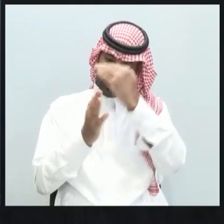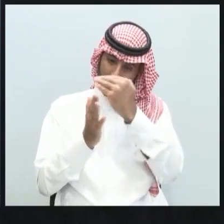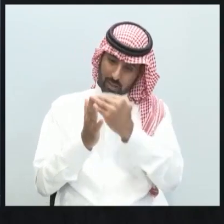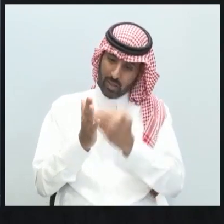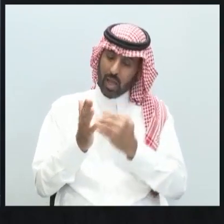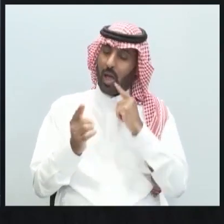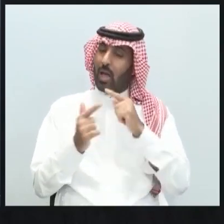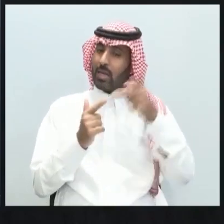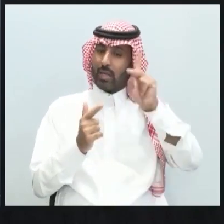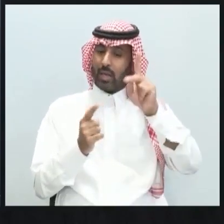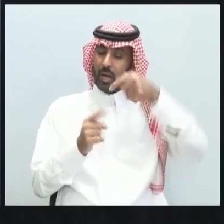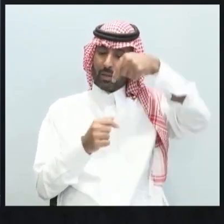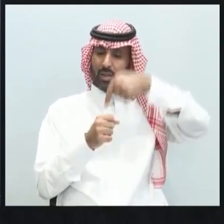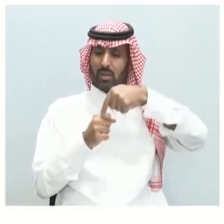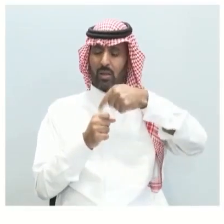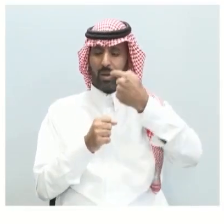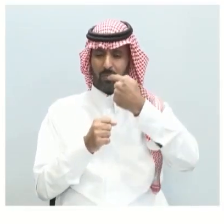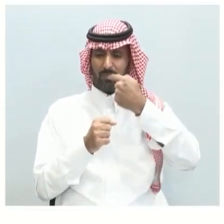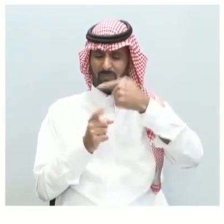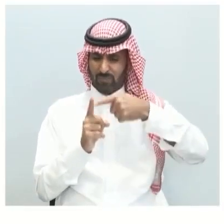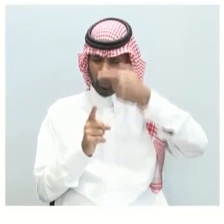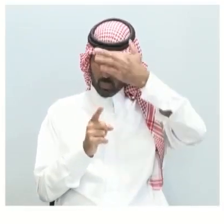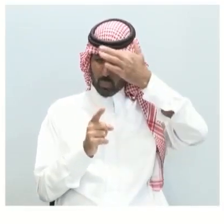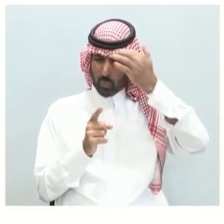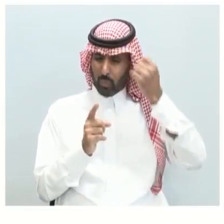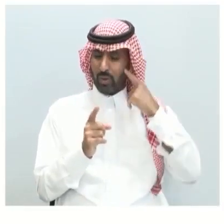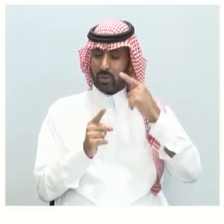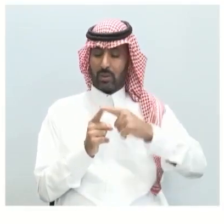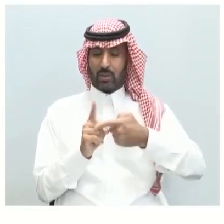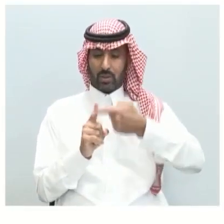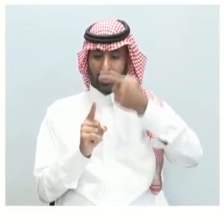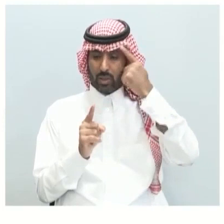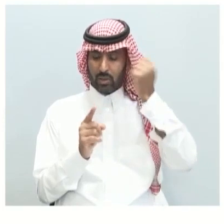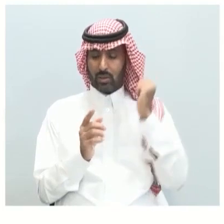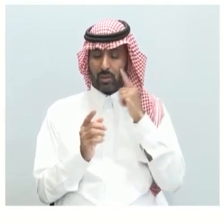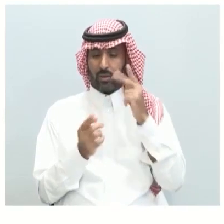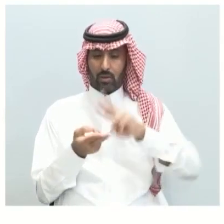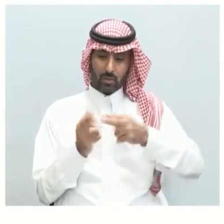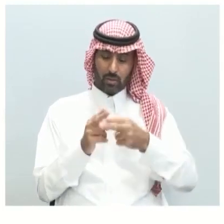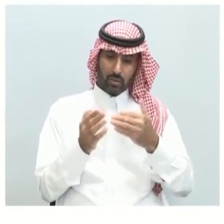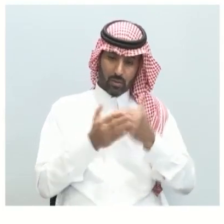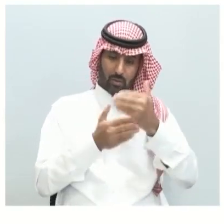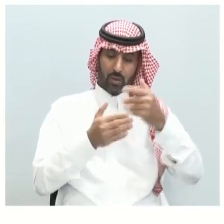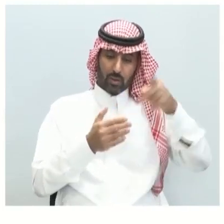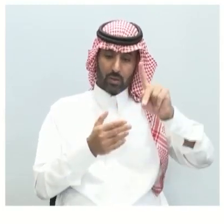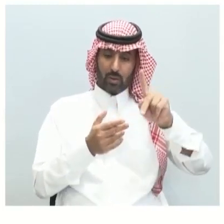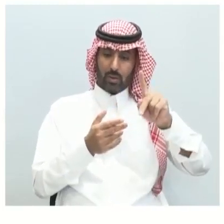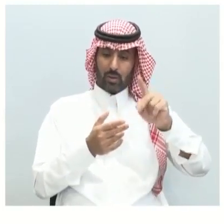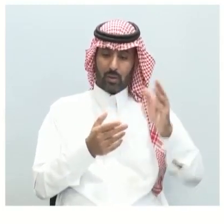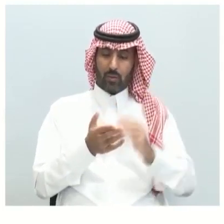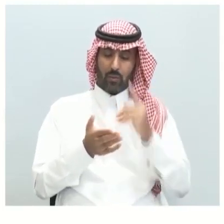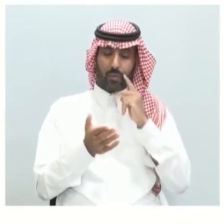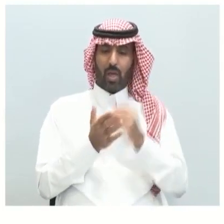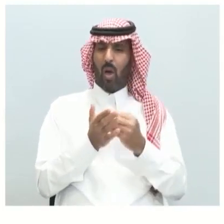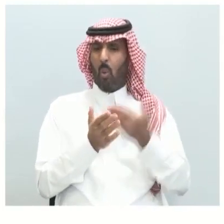اعتماده بشكل تام بالرغم من ان قانونيه تطلبا استخدام درجه الحراره بالكلفن حيث استخدم العلماء في